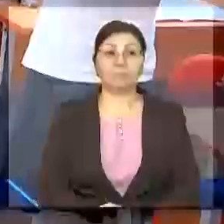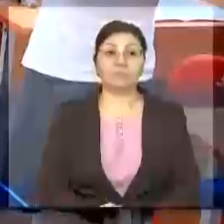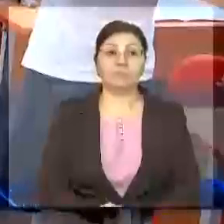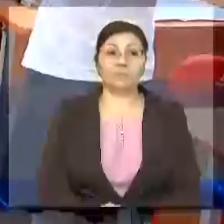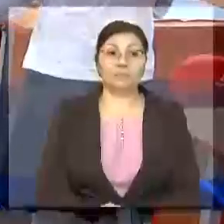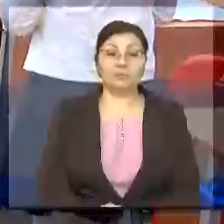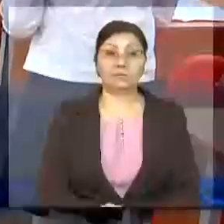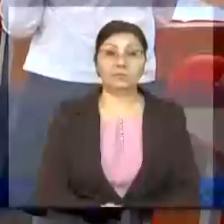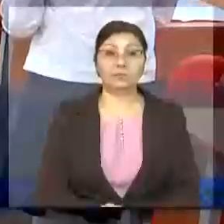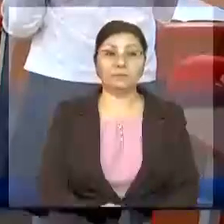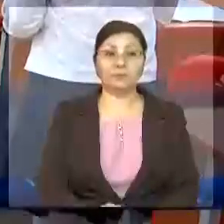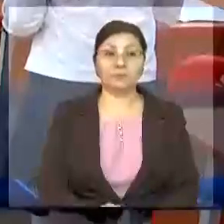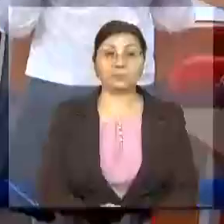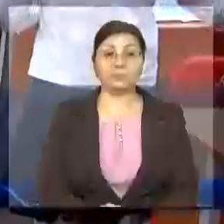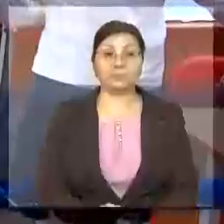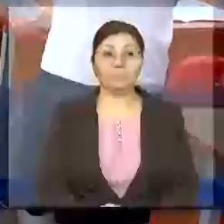Тамаша!